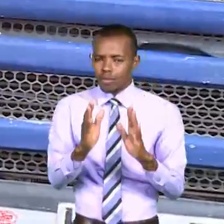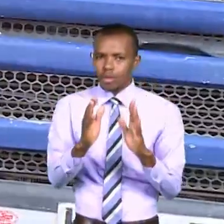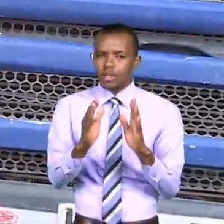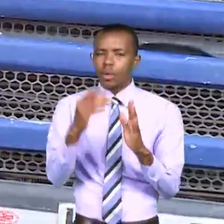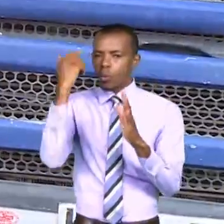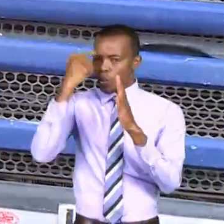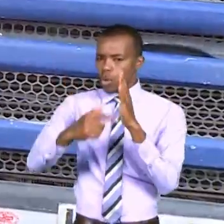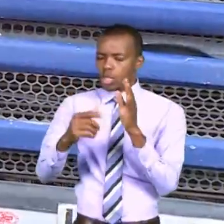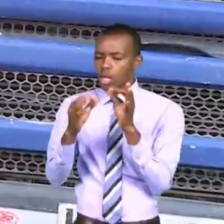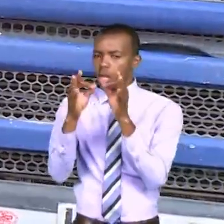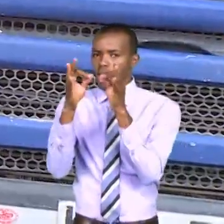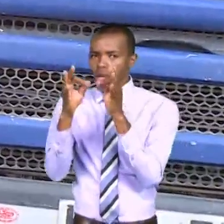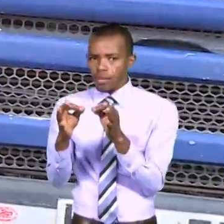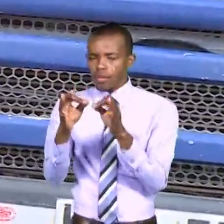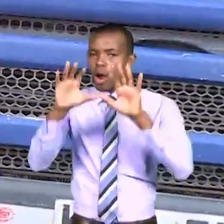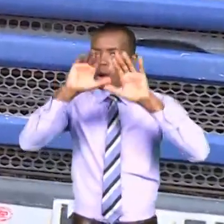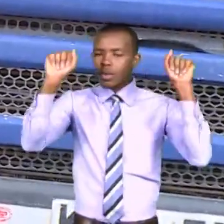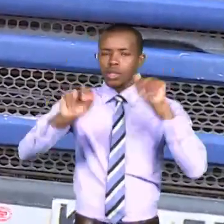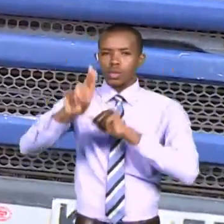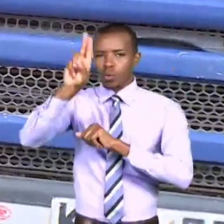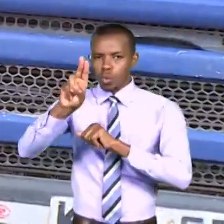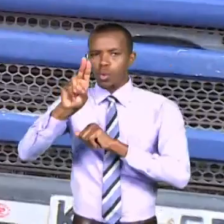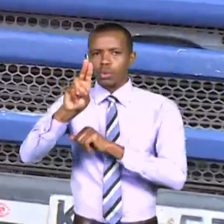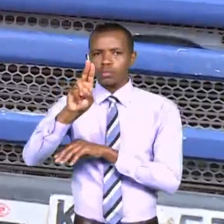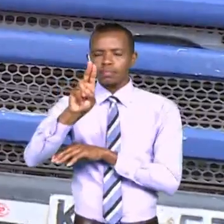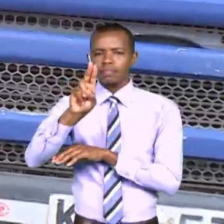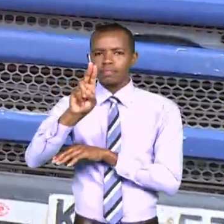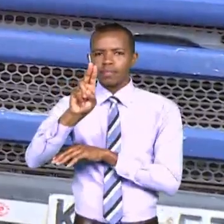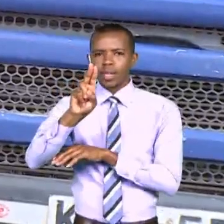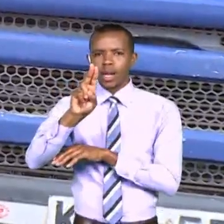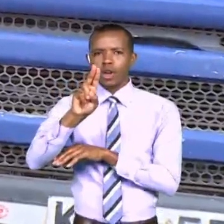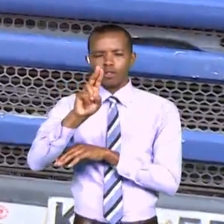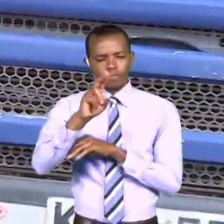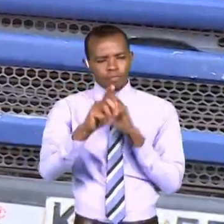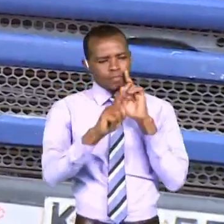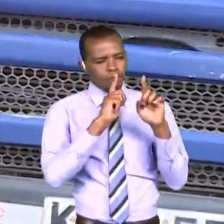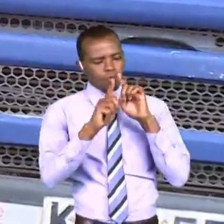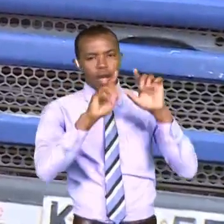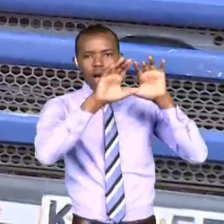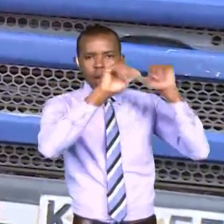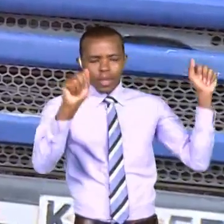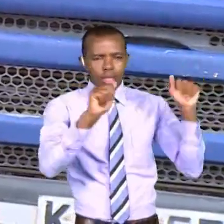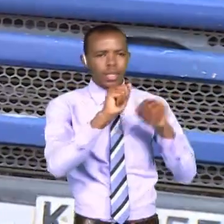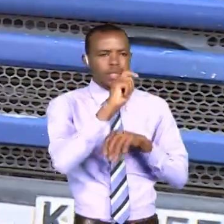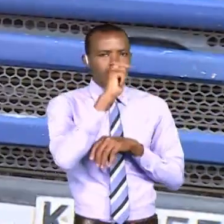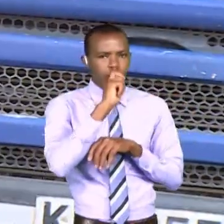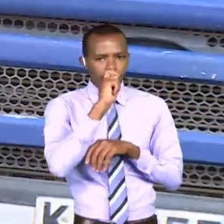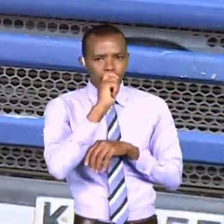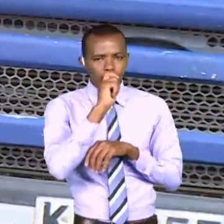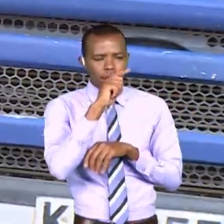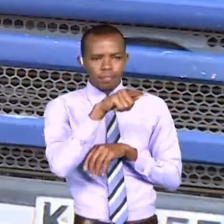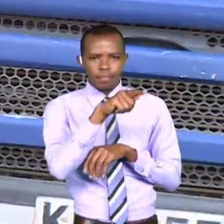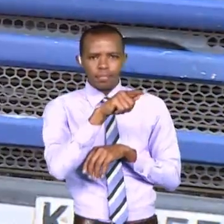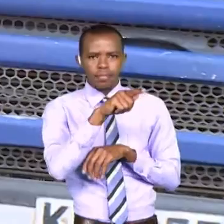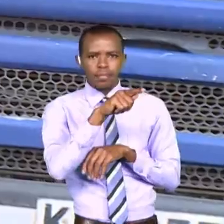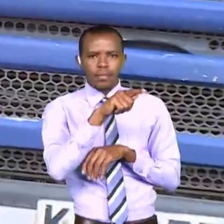kwamba endapo Rais Uhuru Kenyatta atapata kuwa katika mazungumzo na rais wa Jumuiya ya